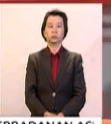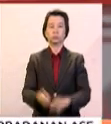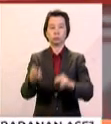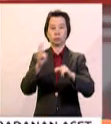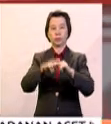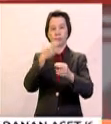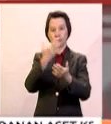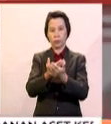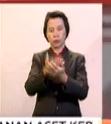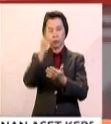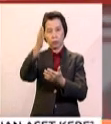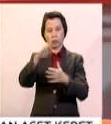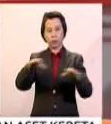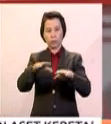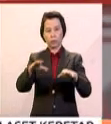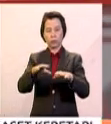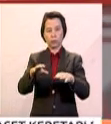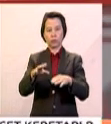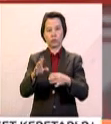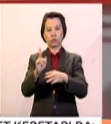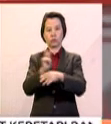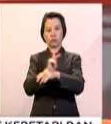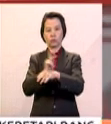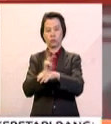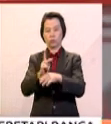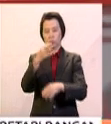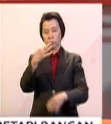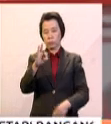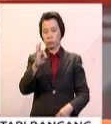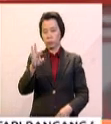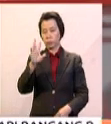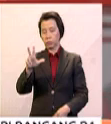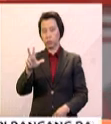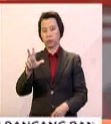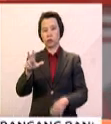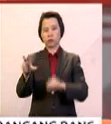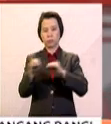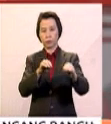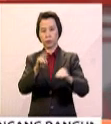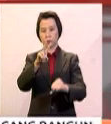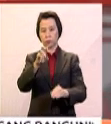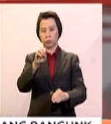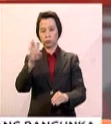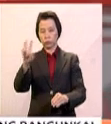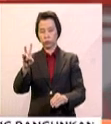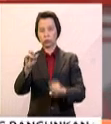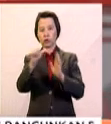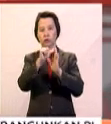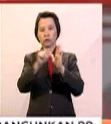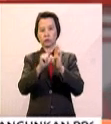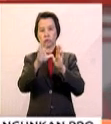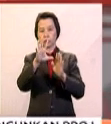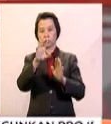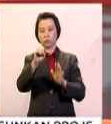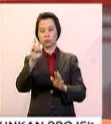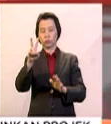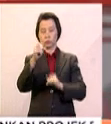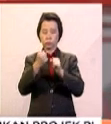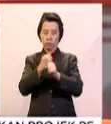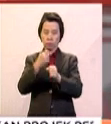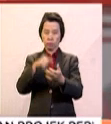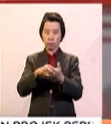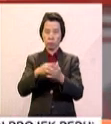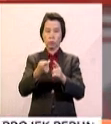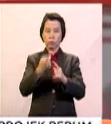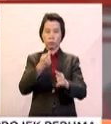Penambahbaikan akan dilakukan ke atas Akta Koperasi 1993 Pindaan 2007, Akta 502 tahun ini